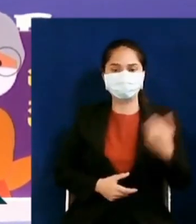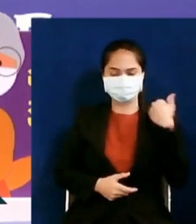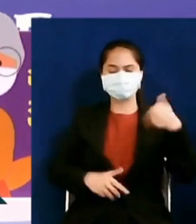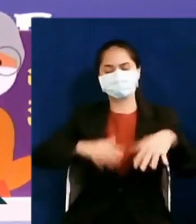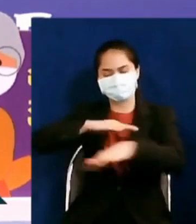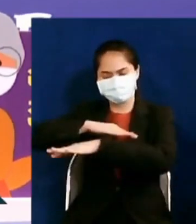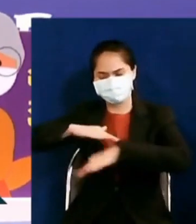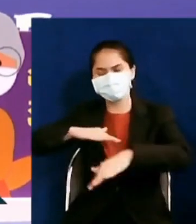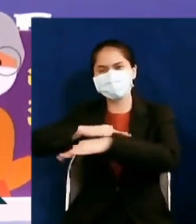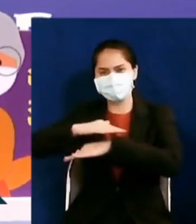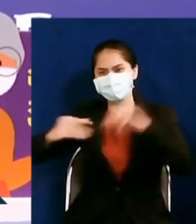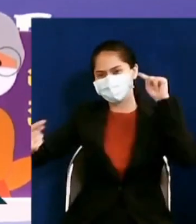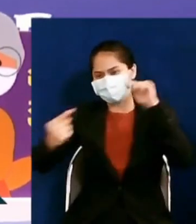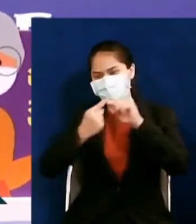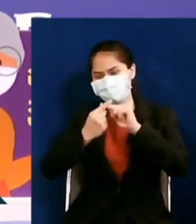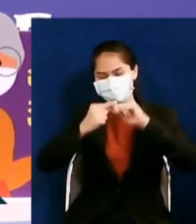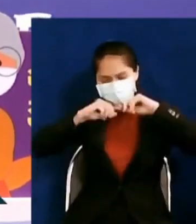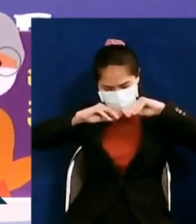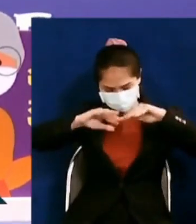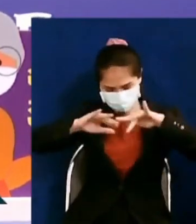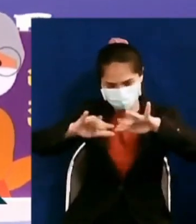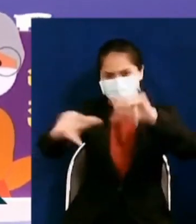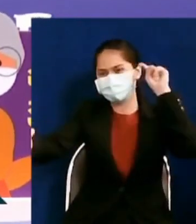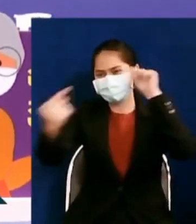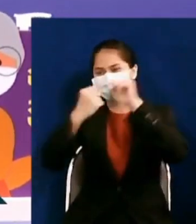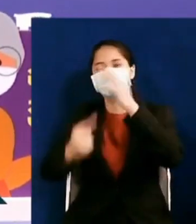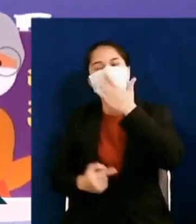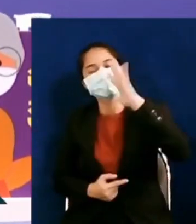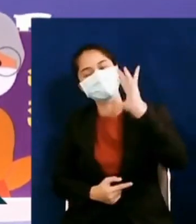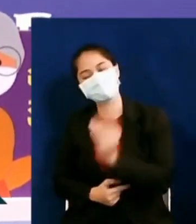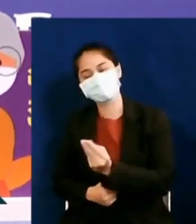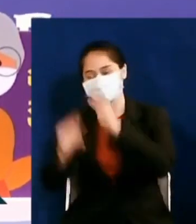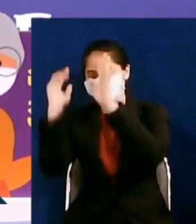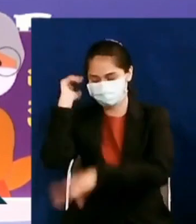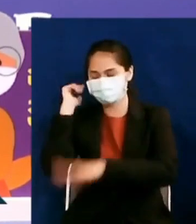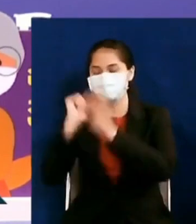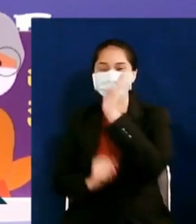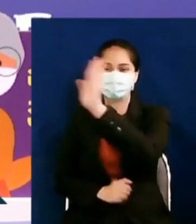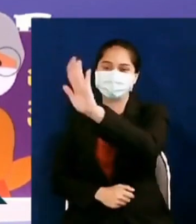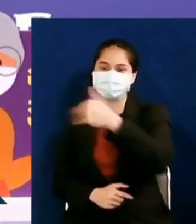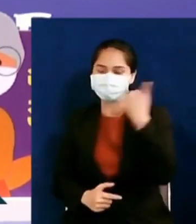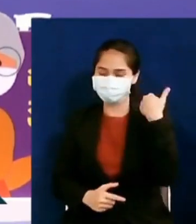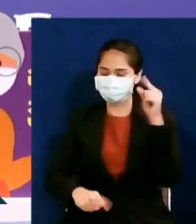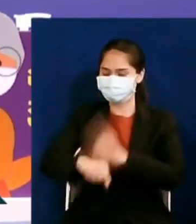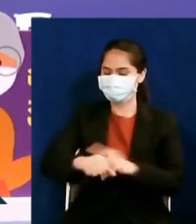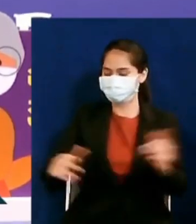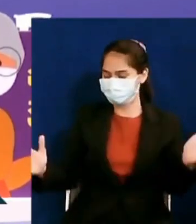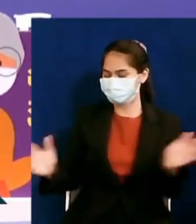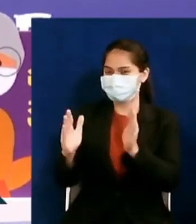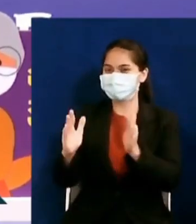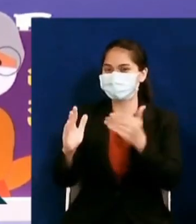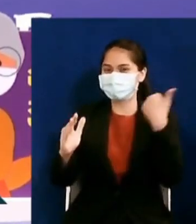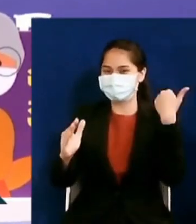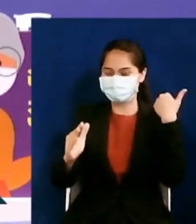งไปเลยเช่นน้ำยาเฉพาะของเดลต้าถ้าผลเป็นบวกอันนั้นละเดลต้าแล้วได้ผลเร็วด้วยซึ่งศูนย์วิทยาศาสตร์การแพ